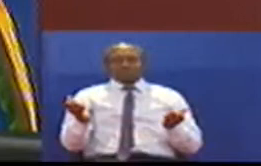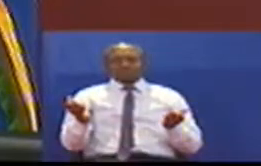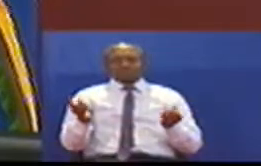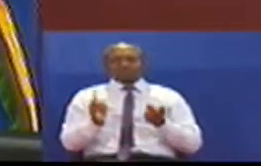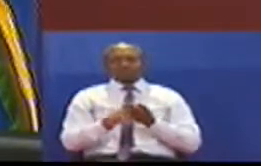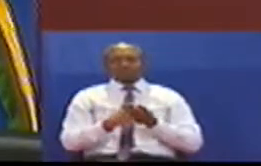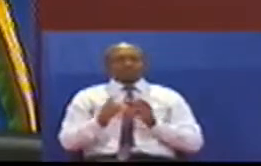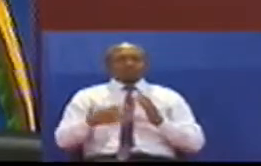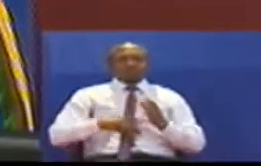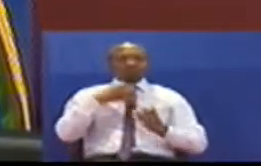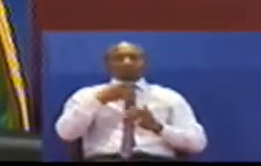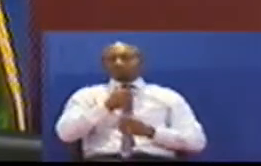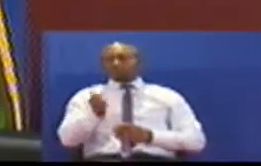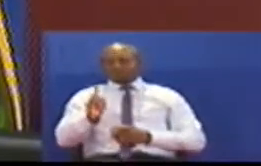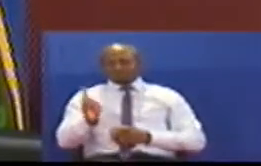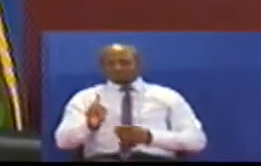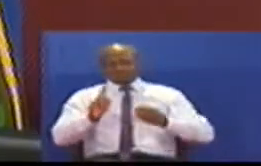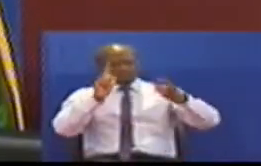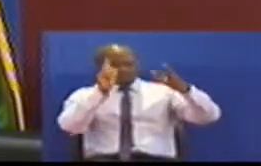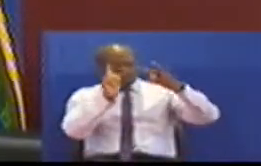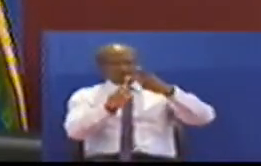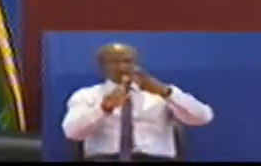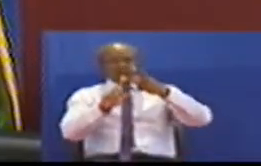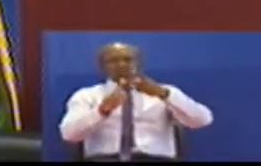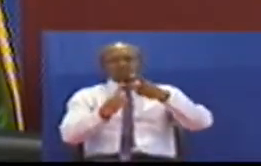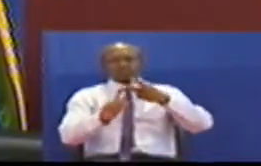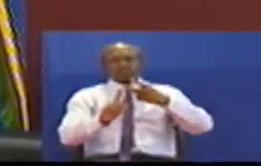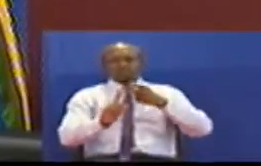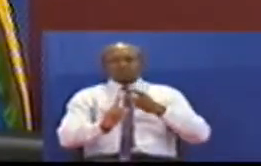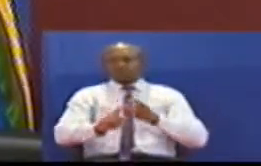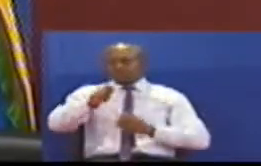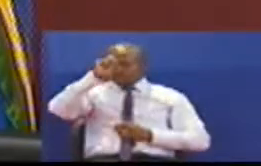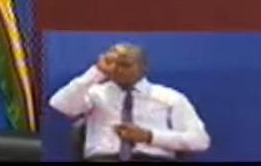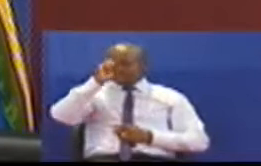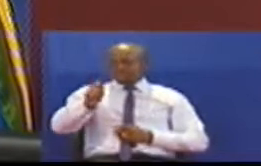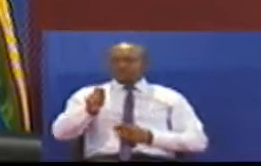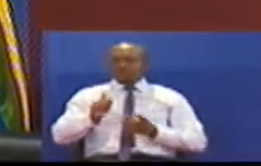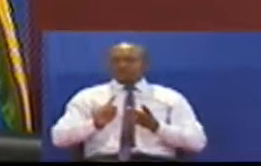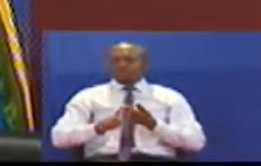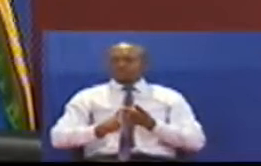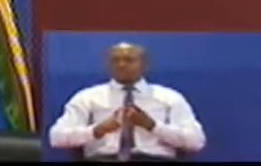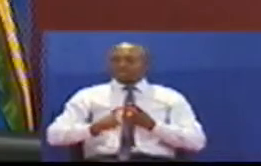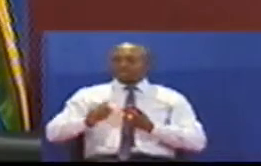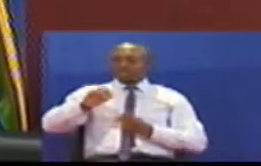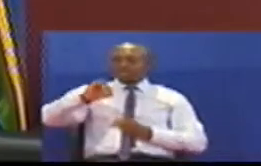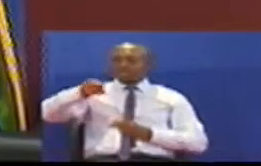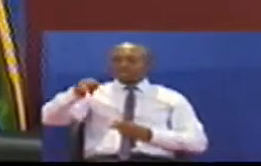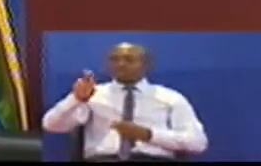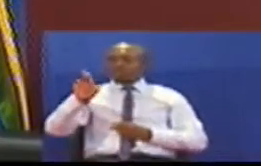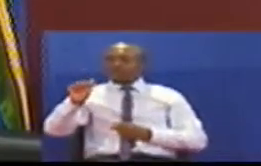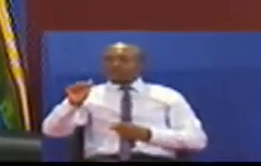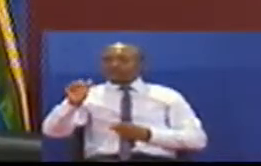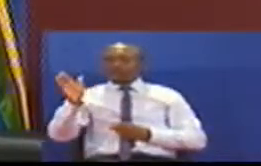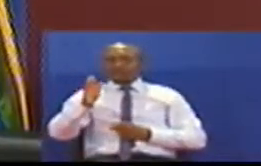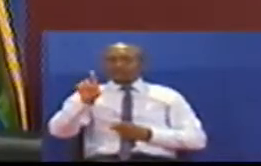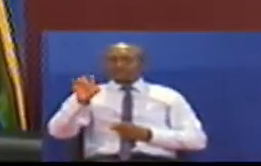kurupuka tu. Lakini la pili alisema mheshimiwa alijua likali kwa uchungu, na